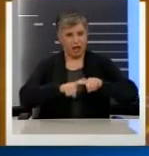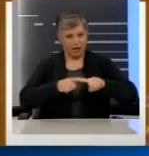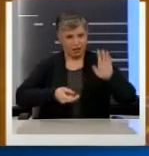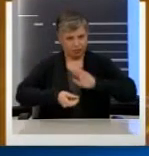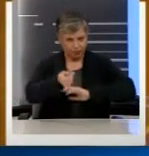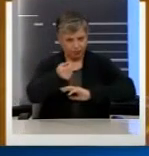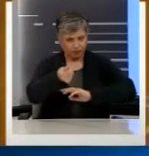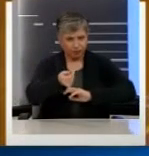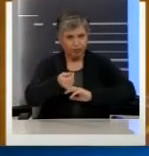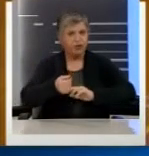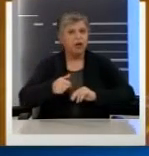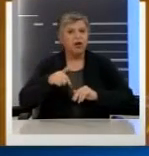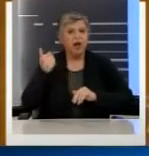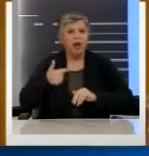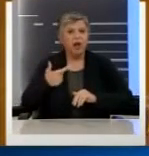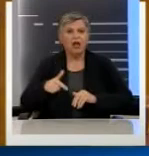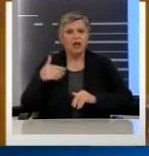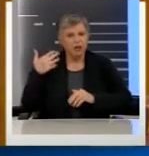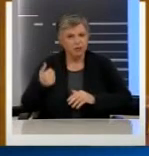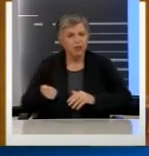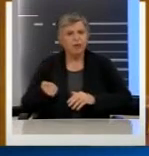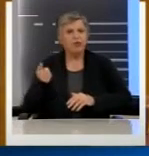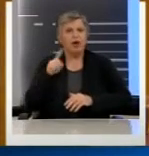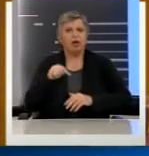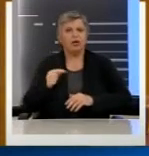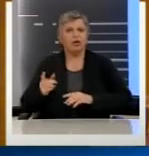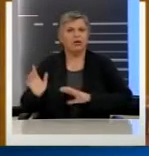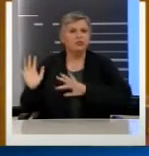άραγε? Να θυμηθούμε